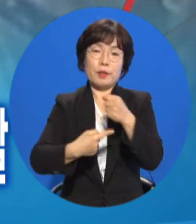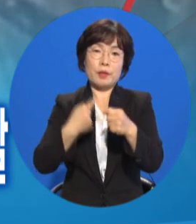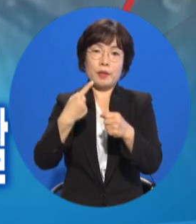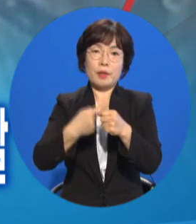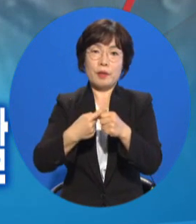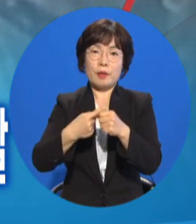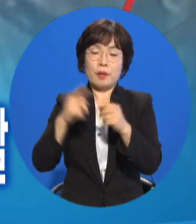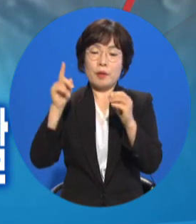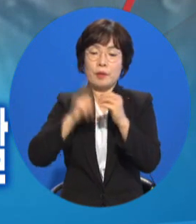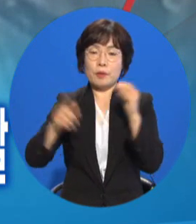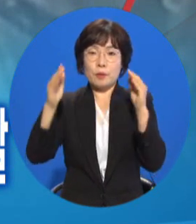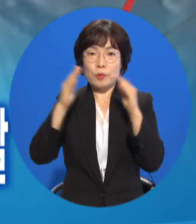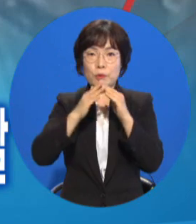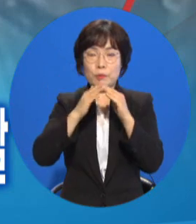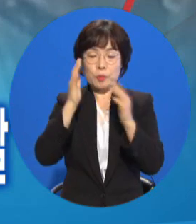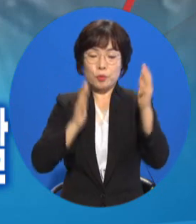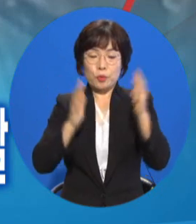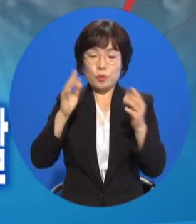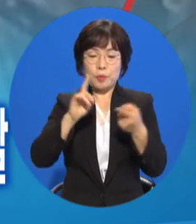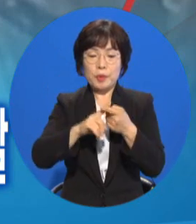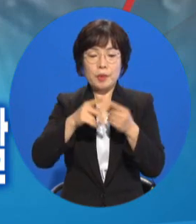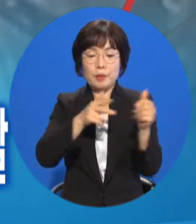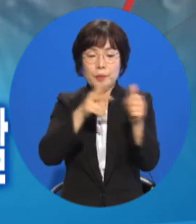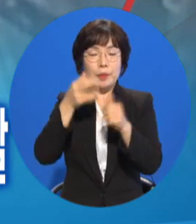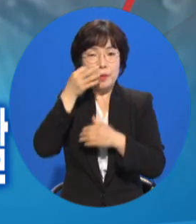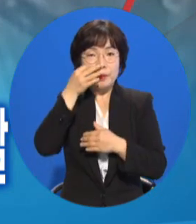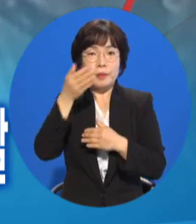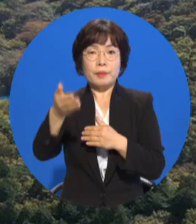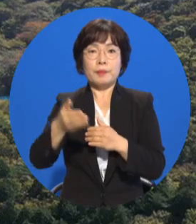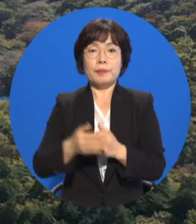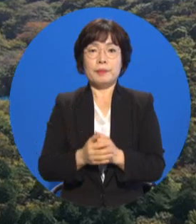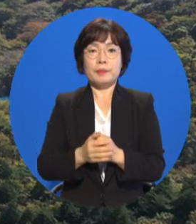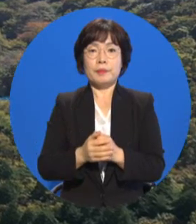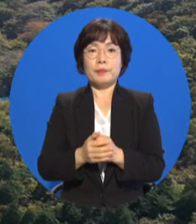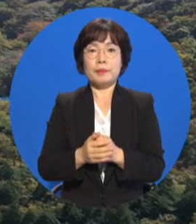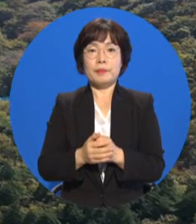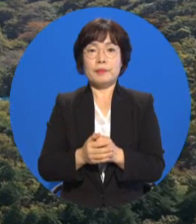천년고찰의 주변 숲입니다. 박영훈 기자가 다녀왔습니다.